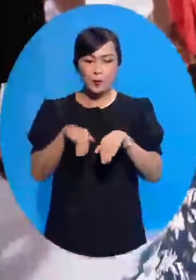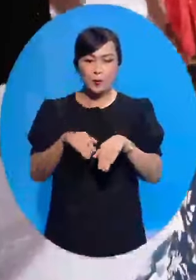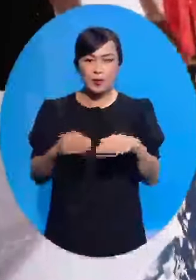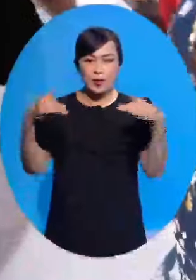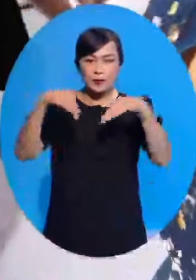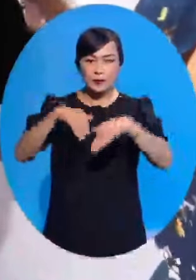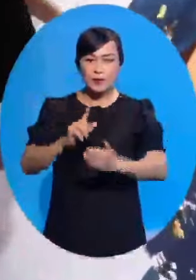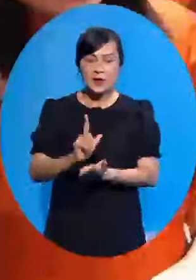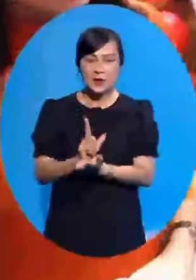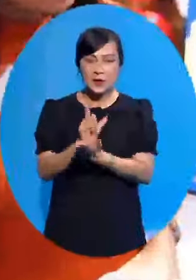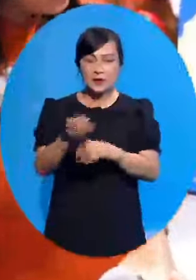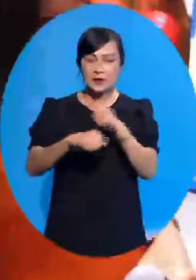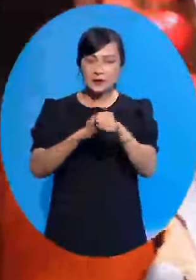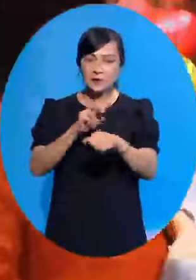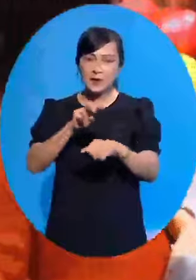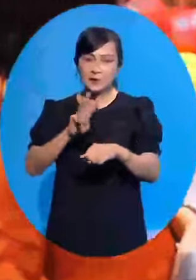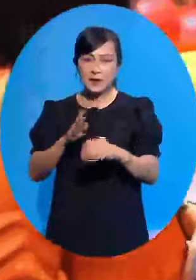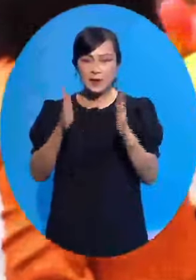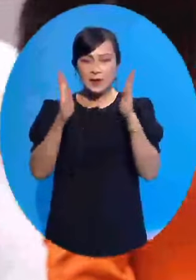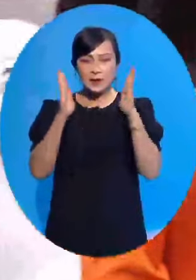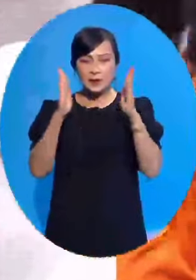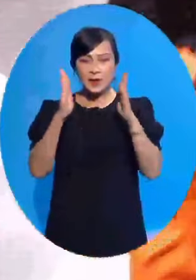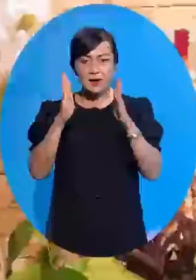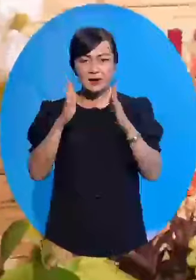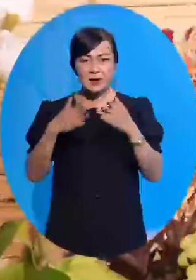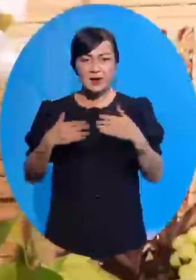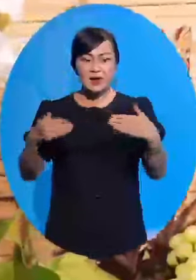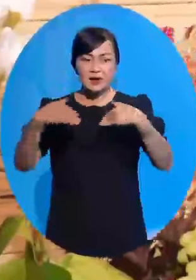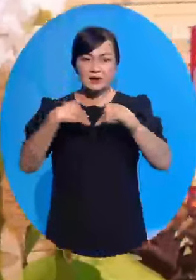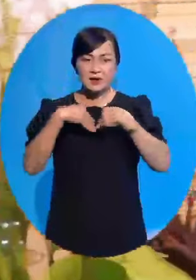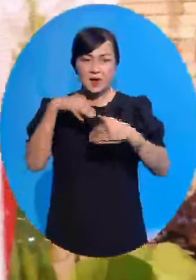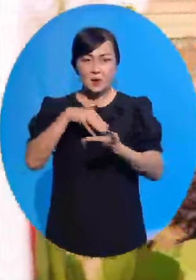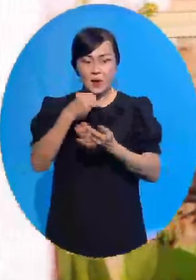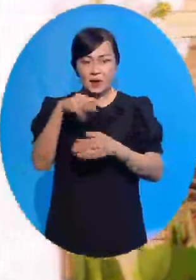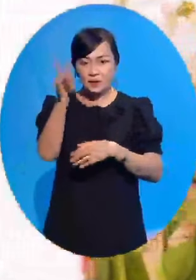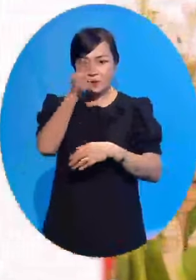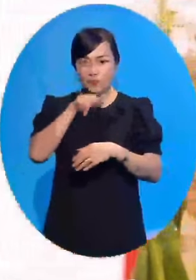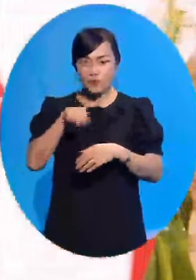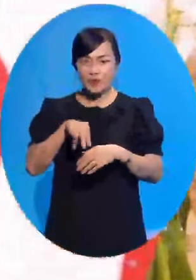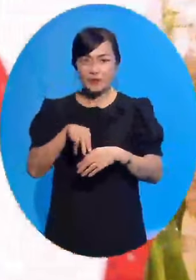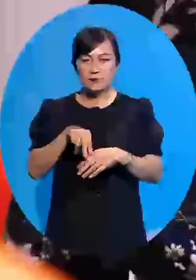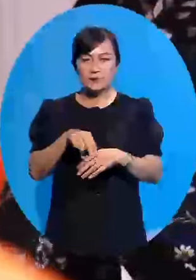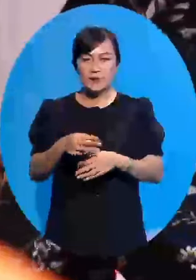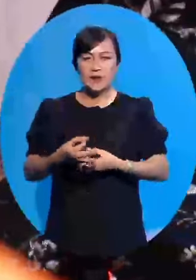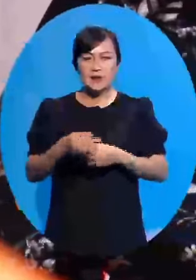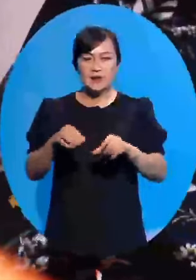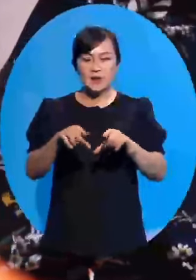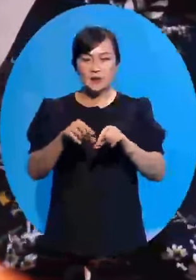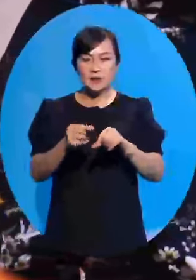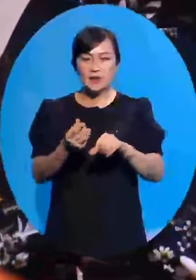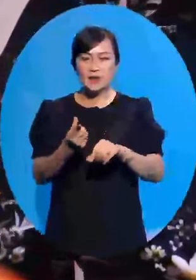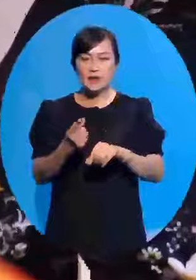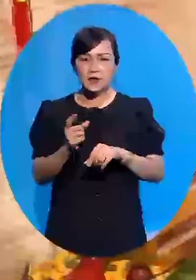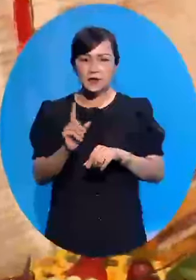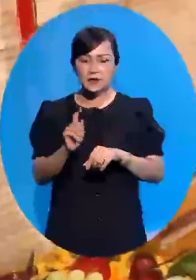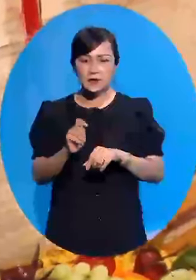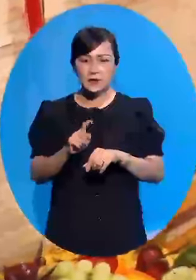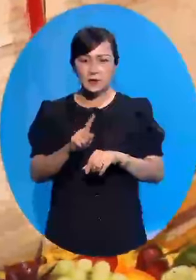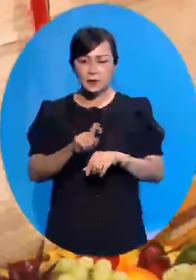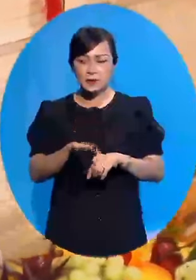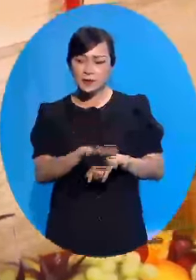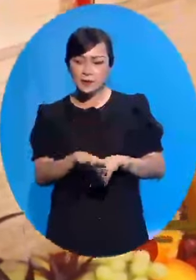tiên trong năm 2023, bà Naria Kitt hào hứng thưởng thức các món ăn Việt, các tiết mục truyền thống và trao bao lì xì cho gần 100 bé. Bộ